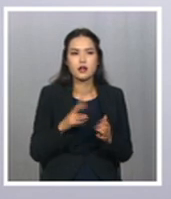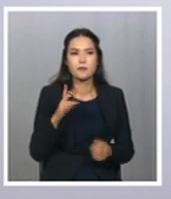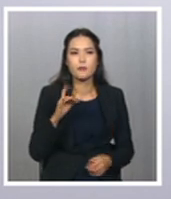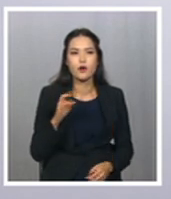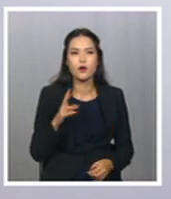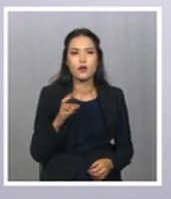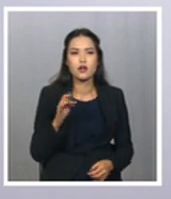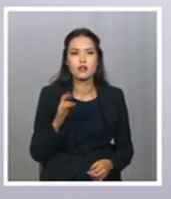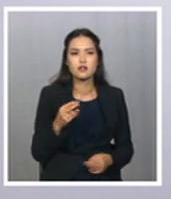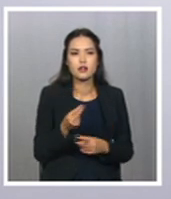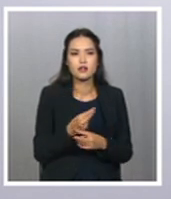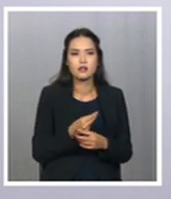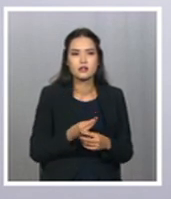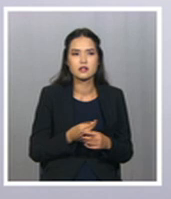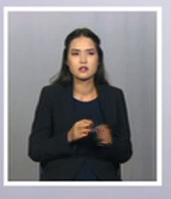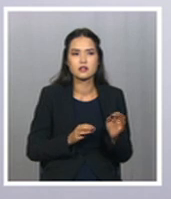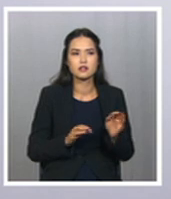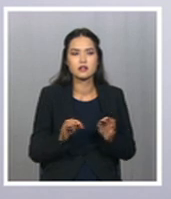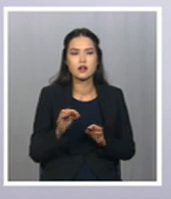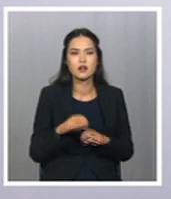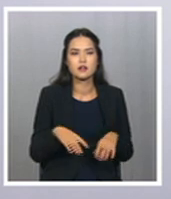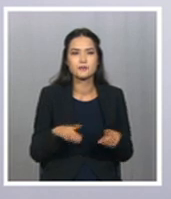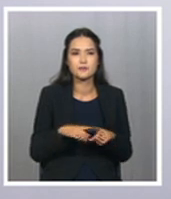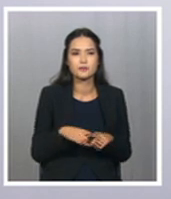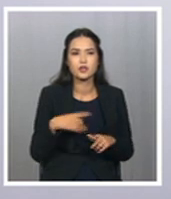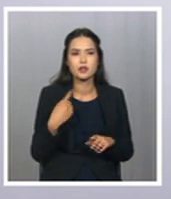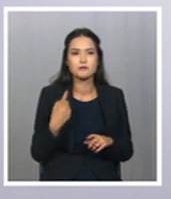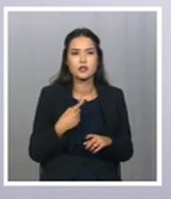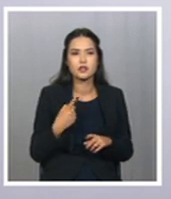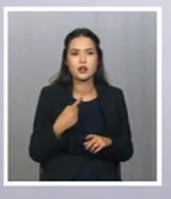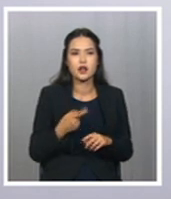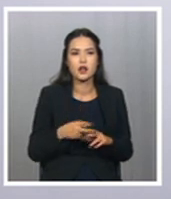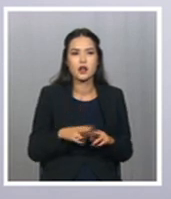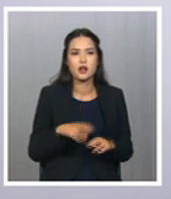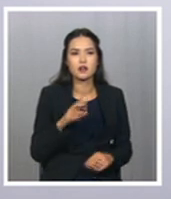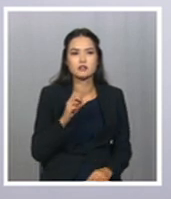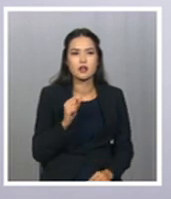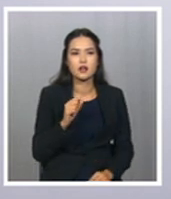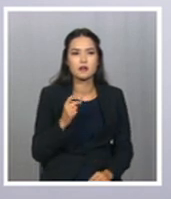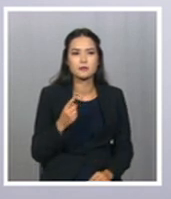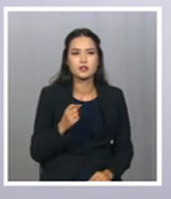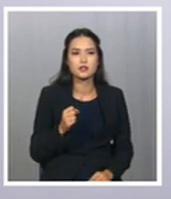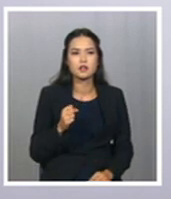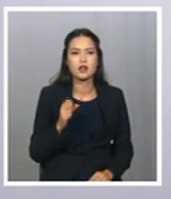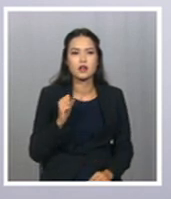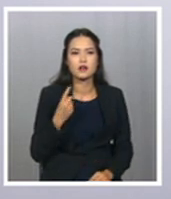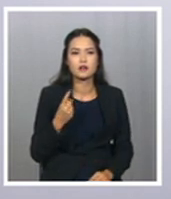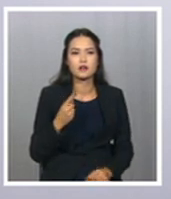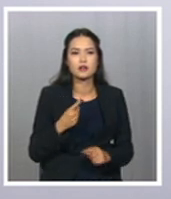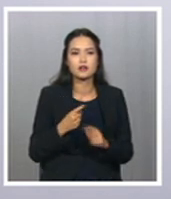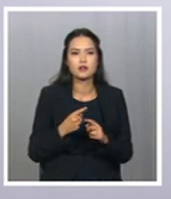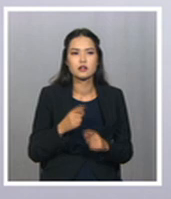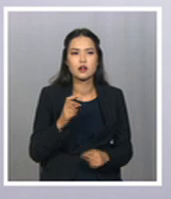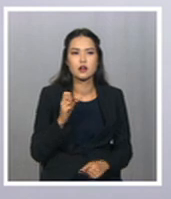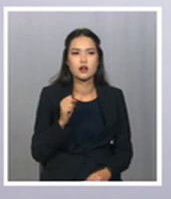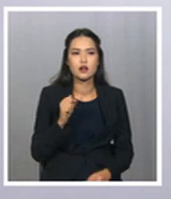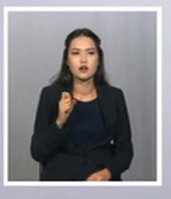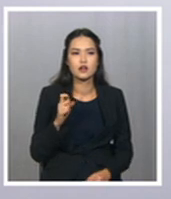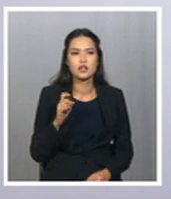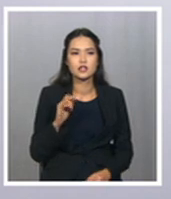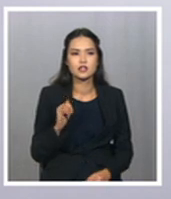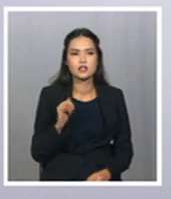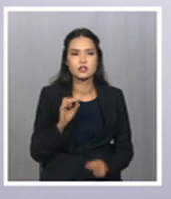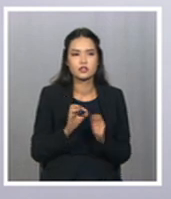проекциясын саламыз. Ол бізде, мінекей, OX, Y жастығындағы проекциясы бұл А1